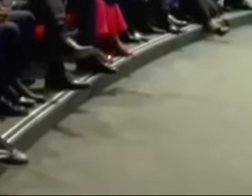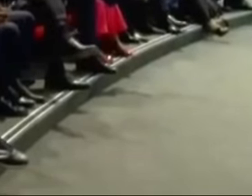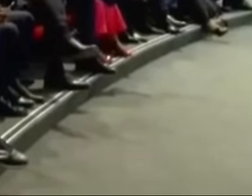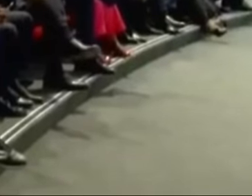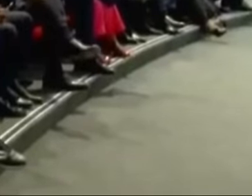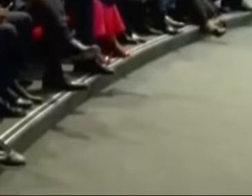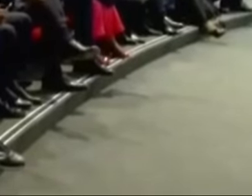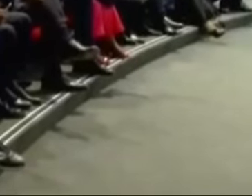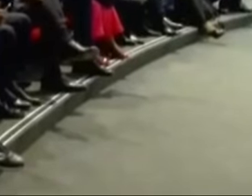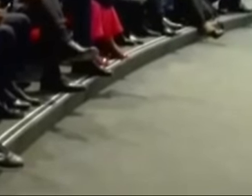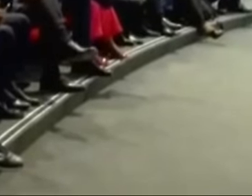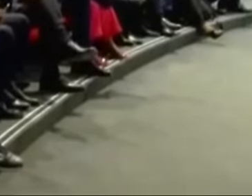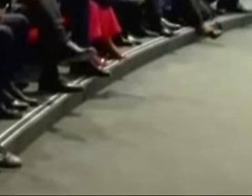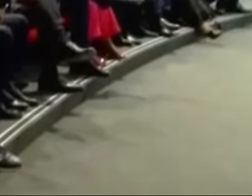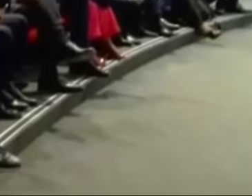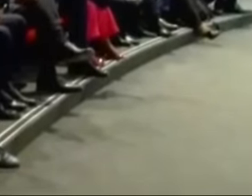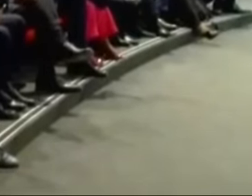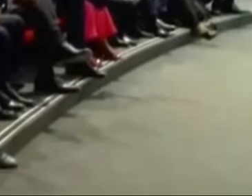fasse.